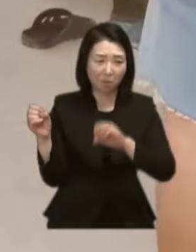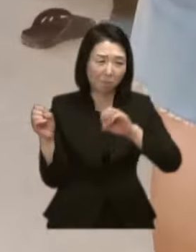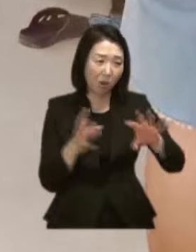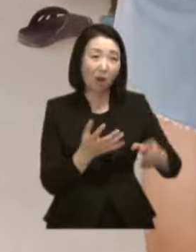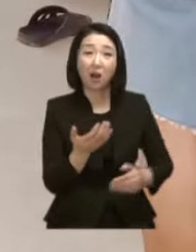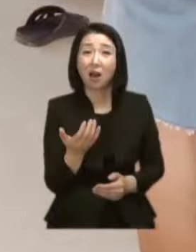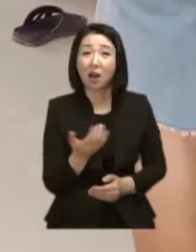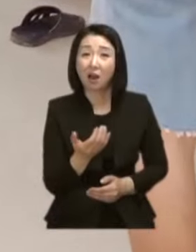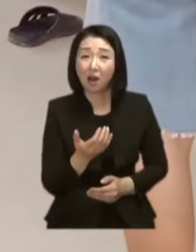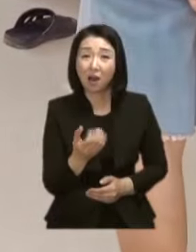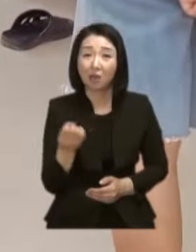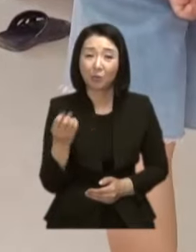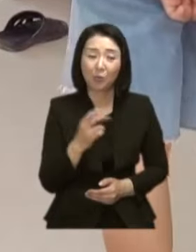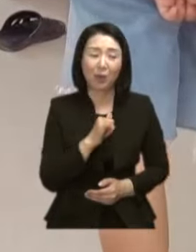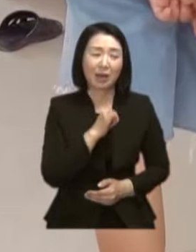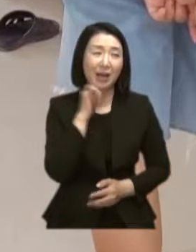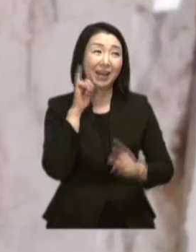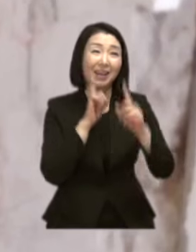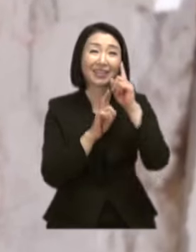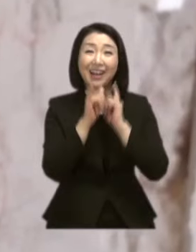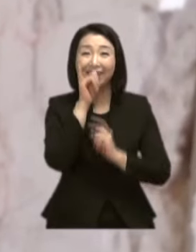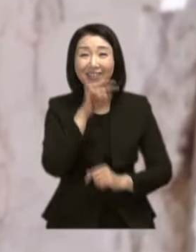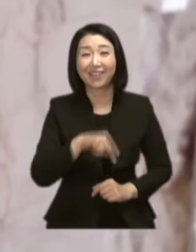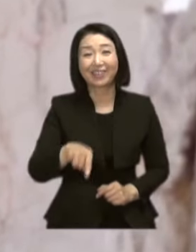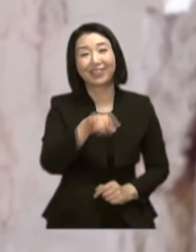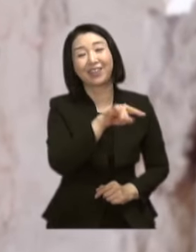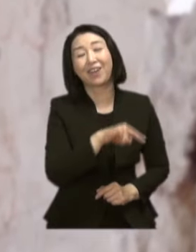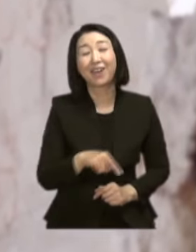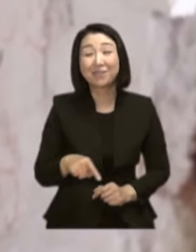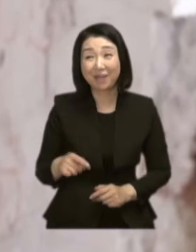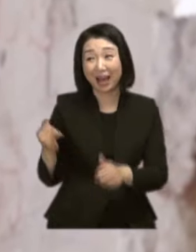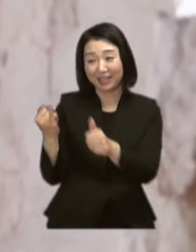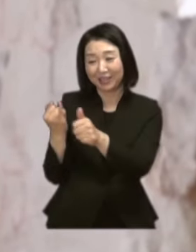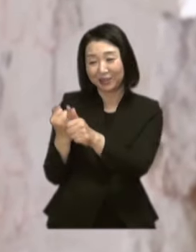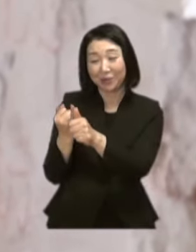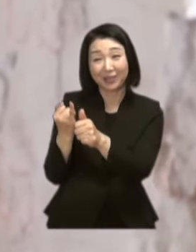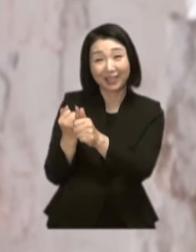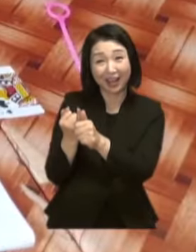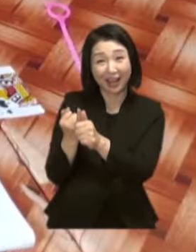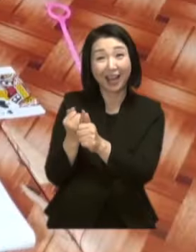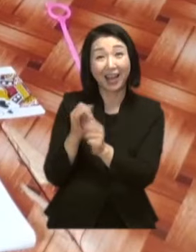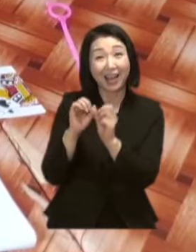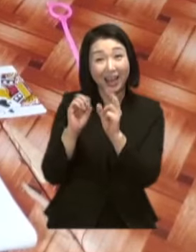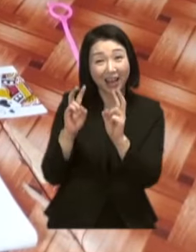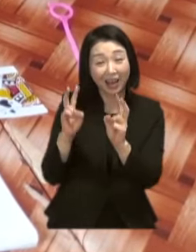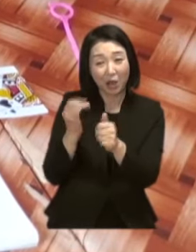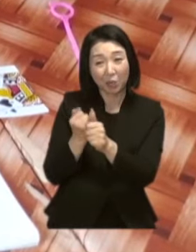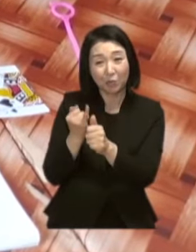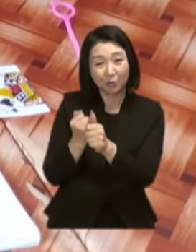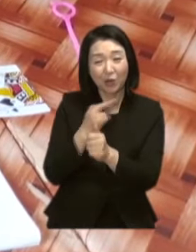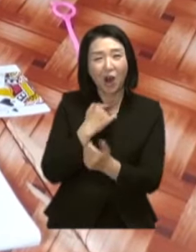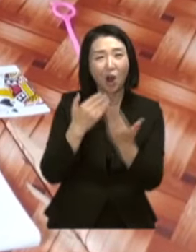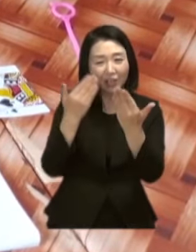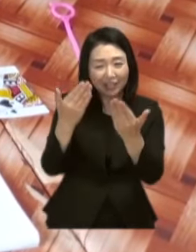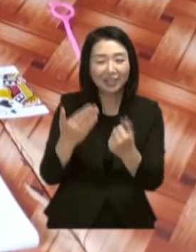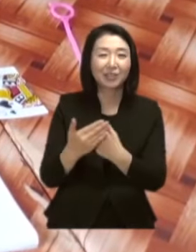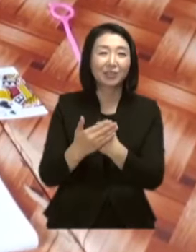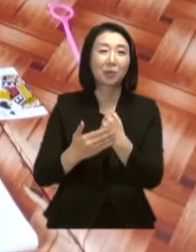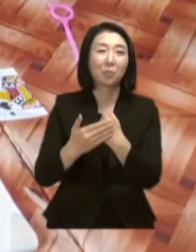아픔과 가난의 상처를 가진 아이들이 황철진 이미경 선교사 내외의 헌신 속에 복음으로 세워지고